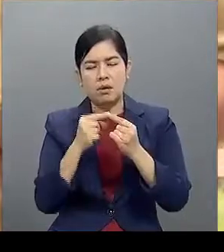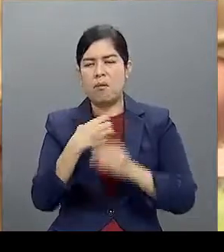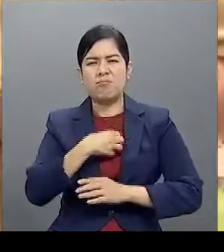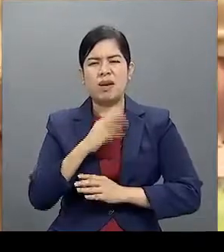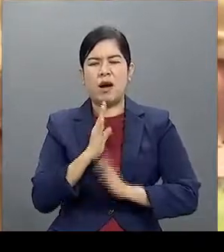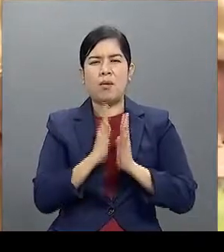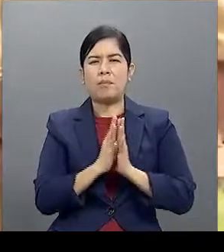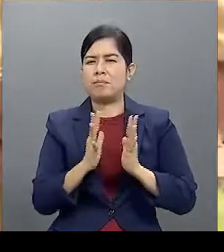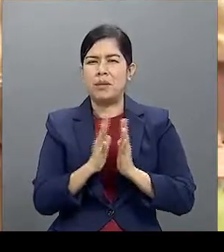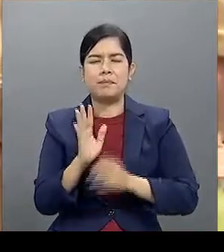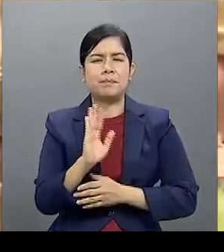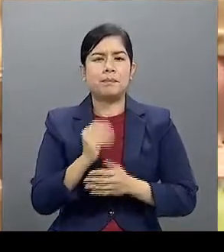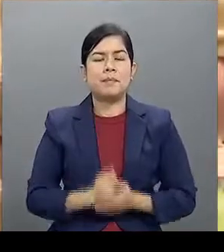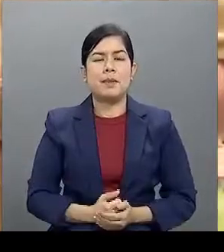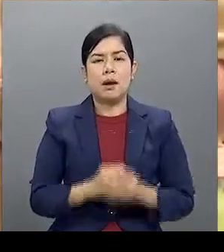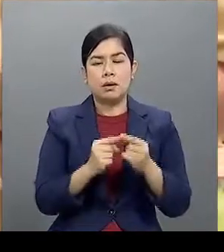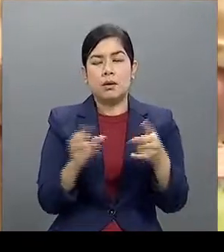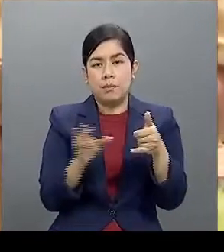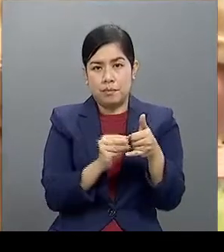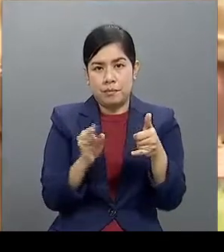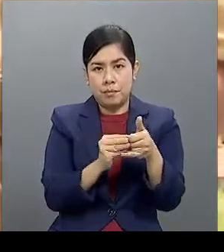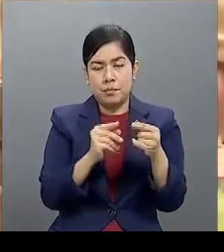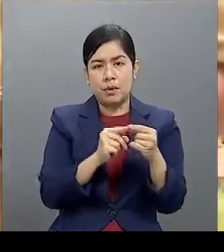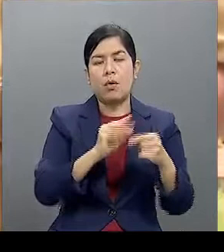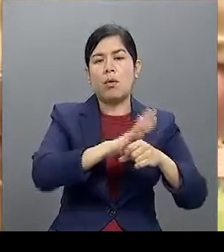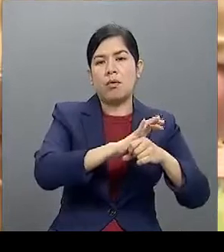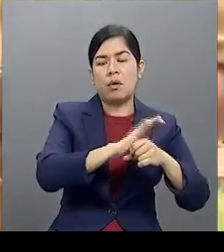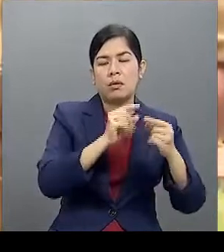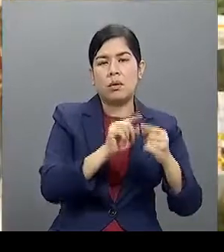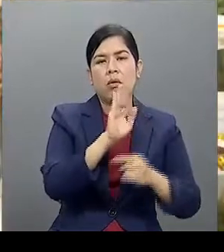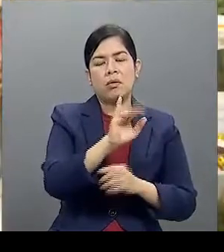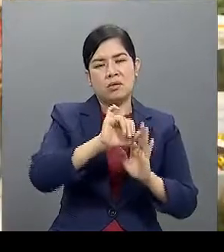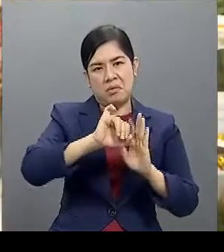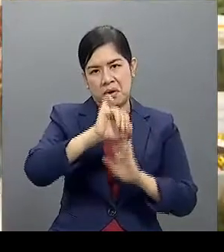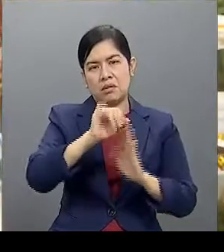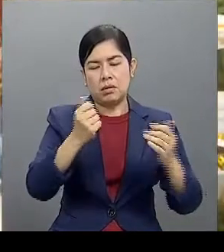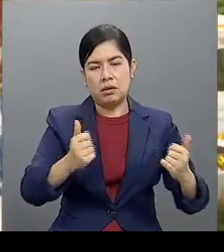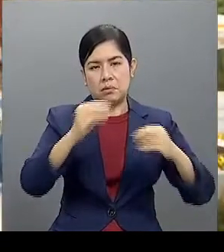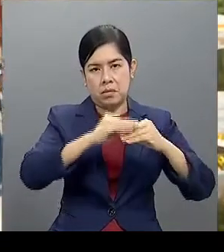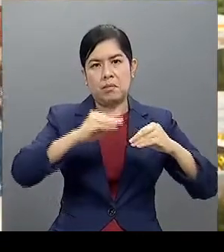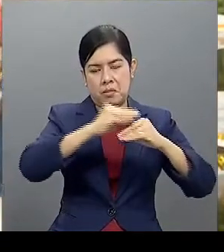วมของผู้ติดเชื้อจังหวัดเชียงใหม่ยังคงเพิ่มสูงอย่างต่อเนื่องครับ